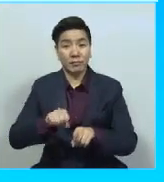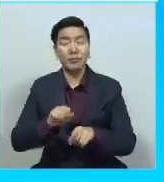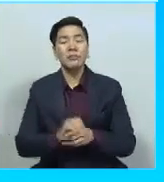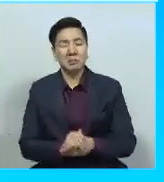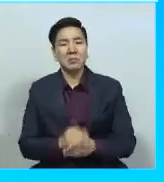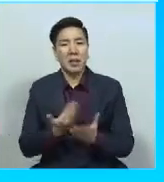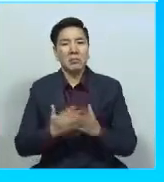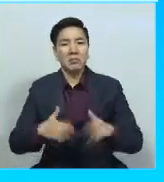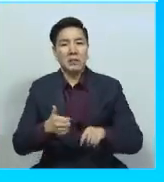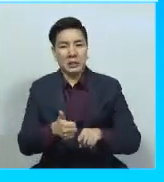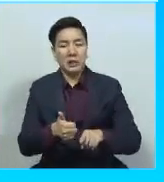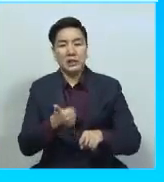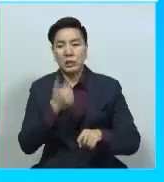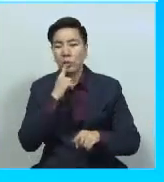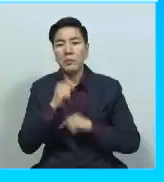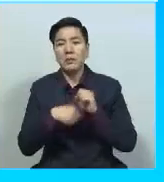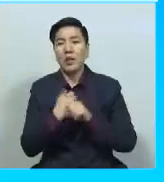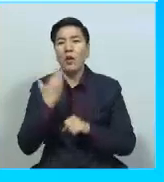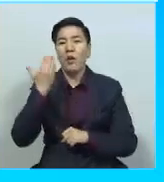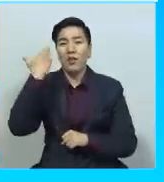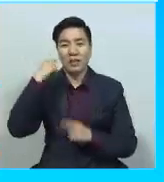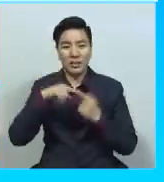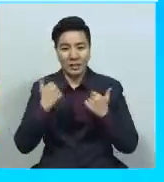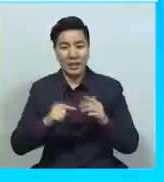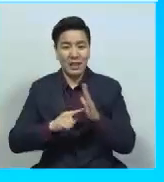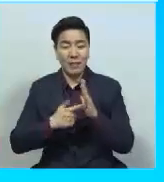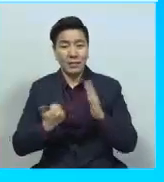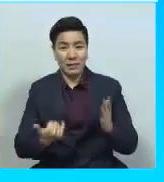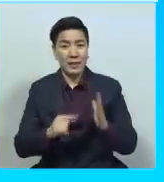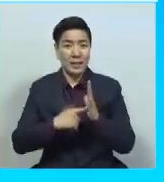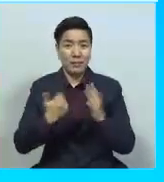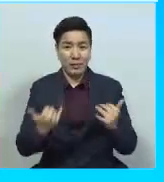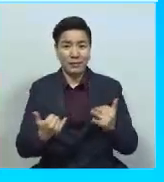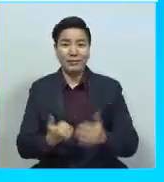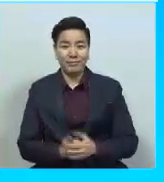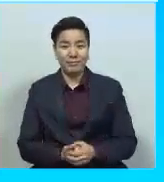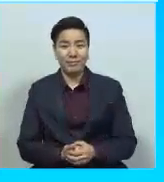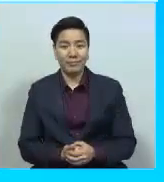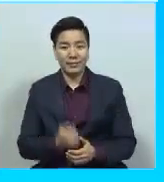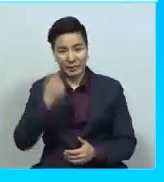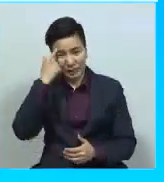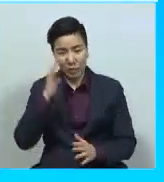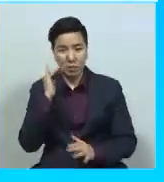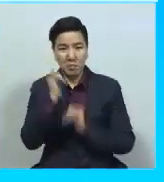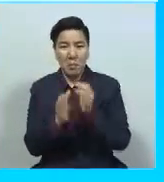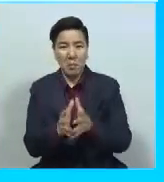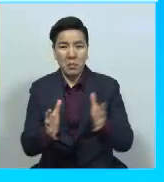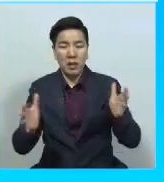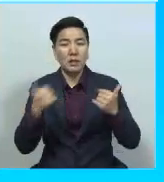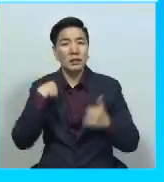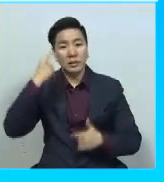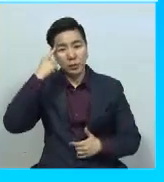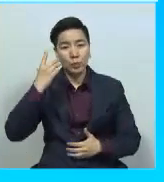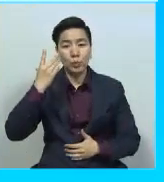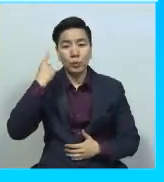น่าจะดีกว่าทุกๆปีเพราะวันนี้มันเริ่มวันแรกไงลูก คิดว่าคนจะเยอะขึ้นค่ะอย่างเมื่อว